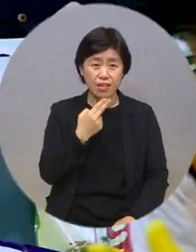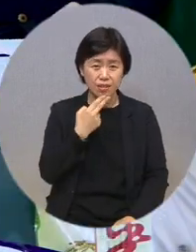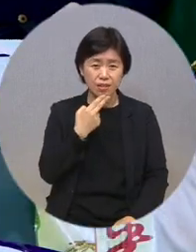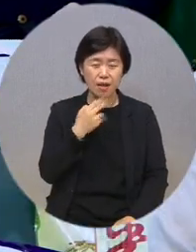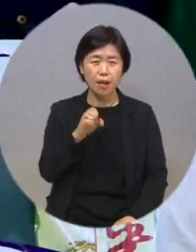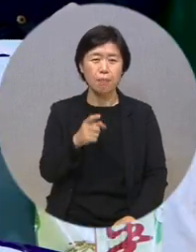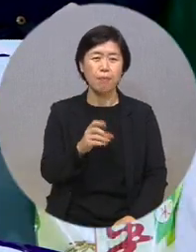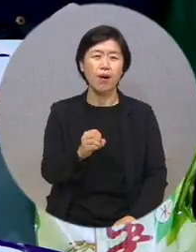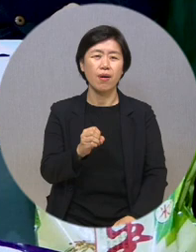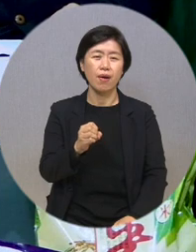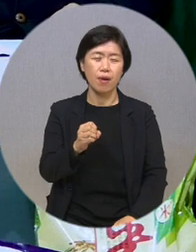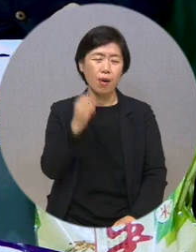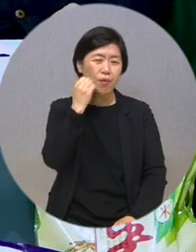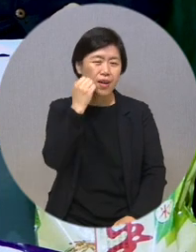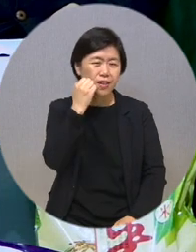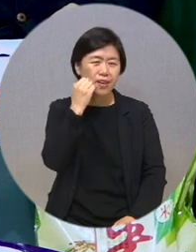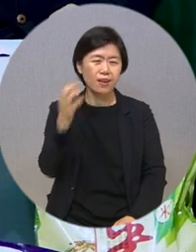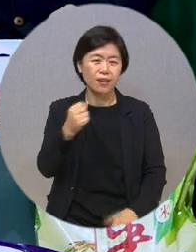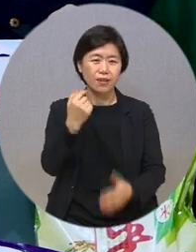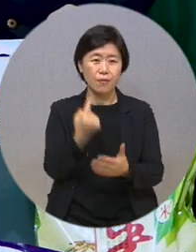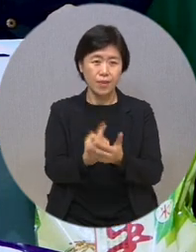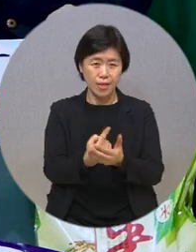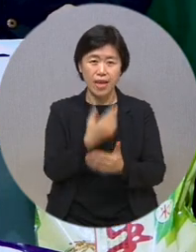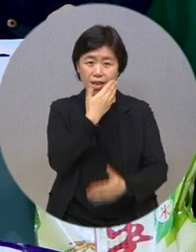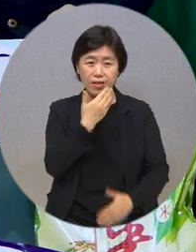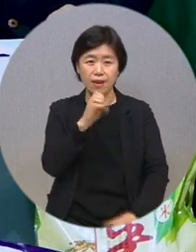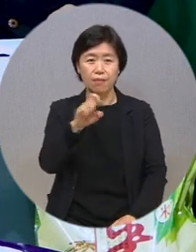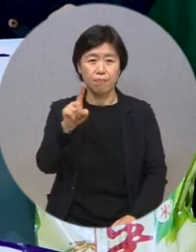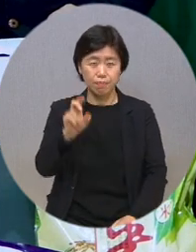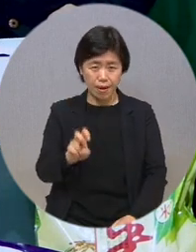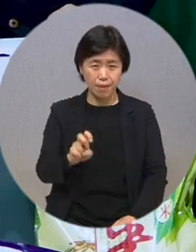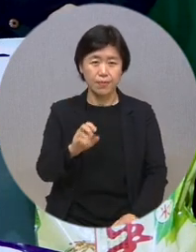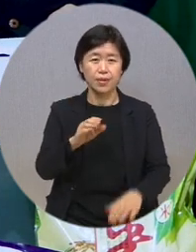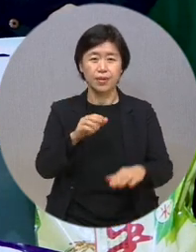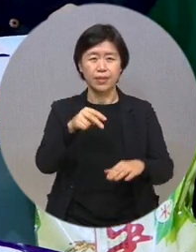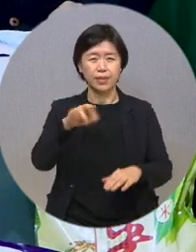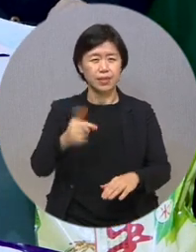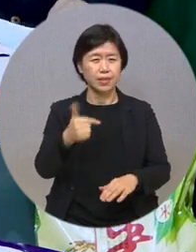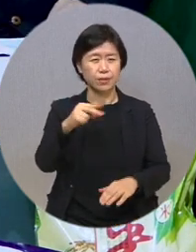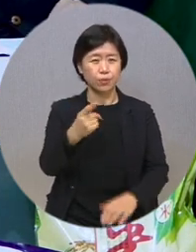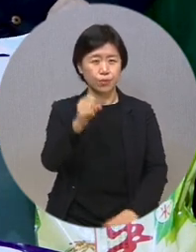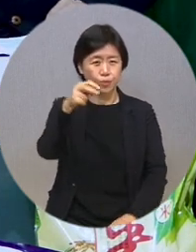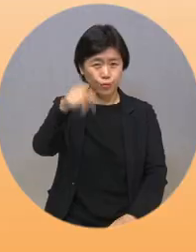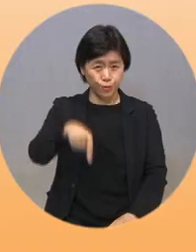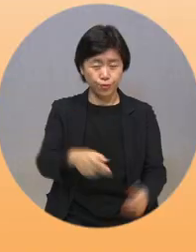나오신 영양쌈 대표님이시죠, 신동수님 모시겠습니다. 어서 오세요.